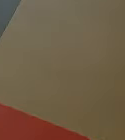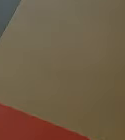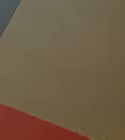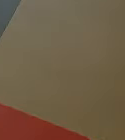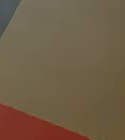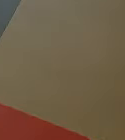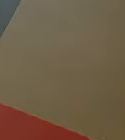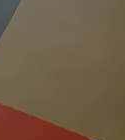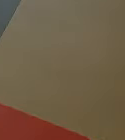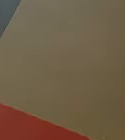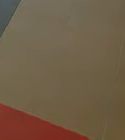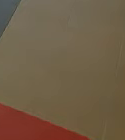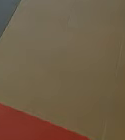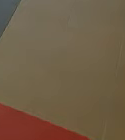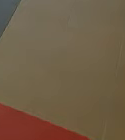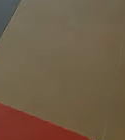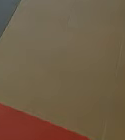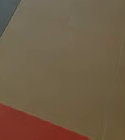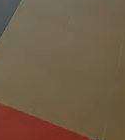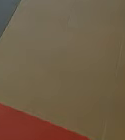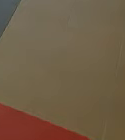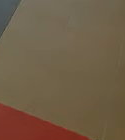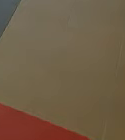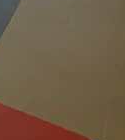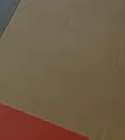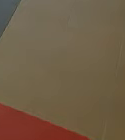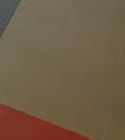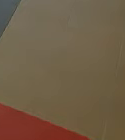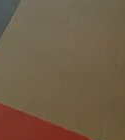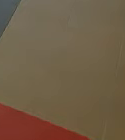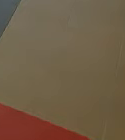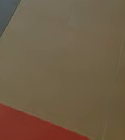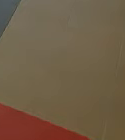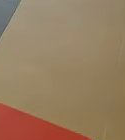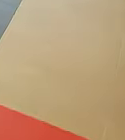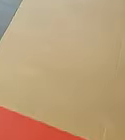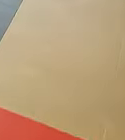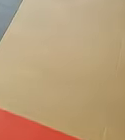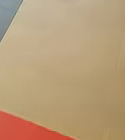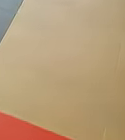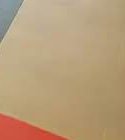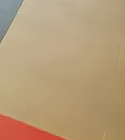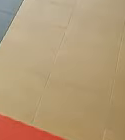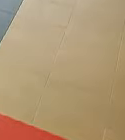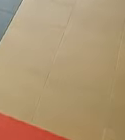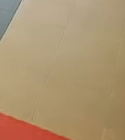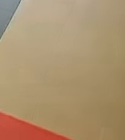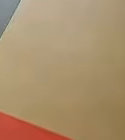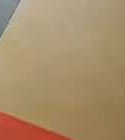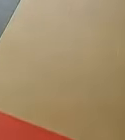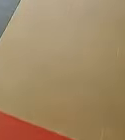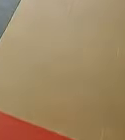ditutup sejurus selepas selesai doa dibacakan. Ringkasnya, pakde-makde yang tinggal di